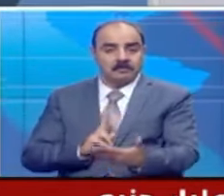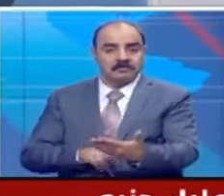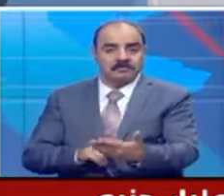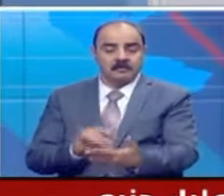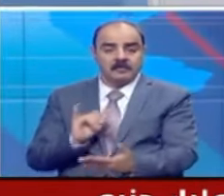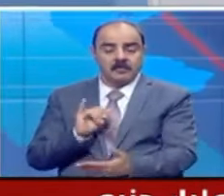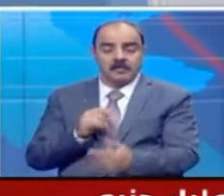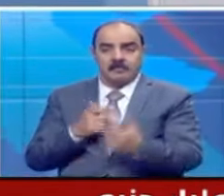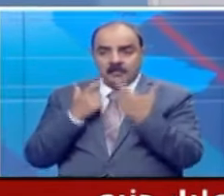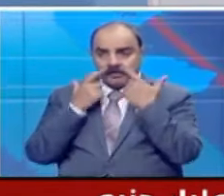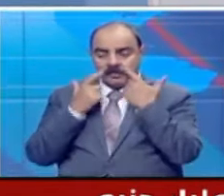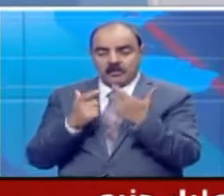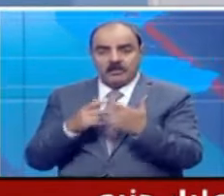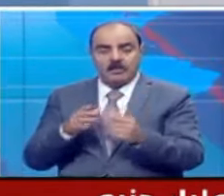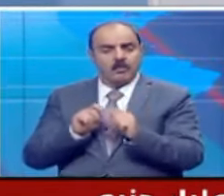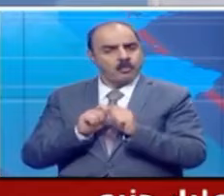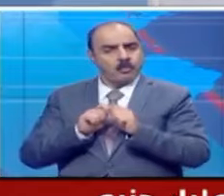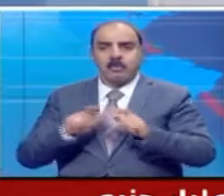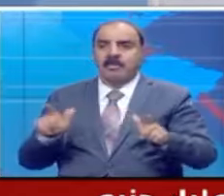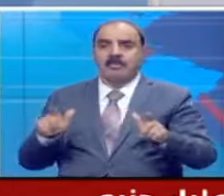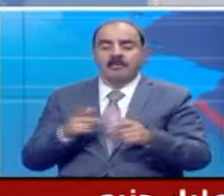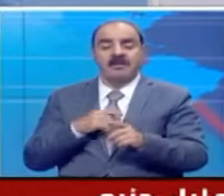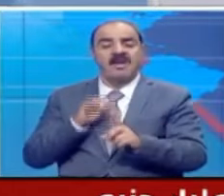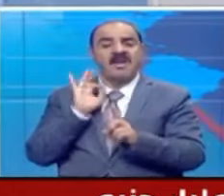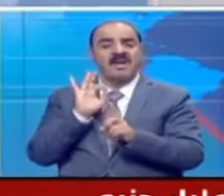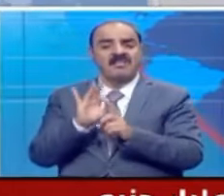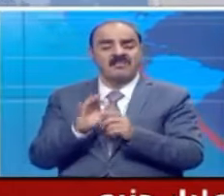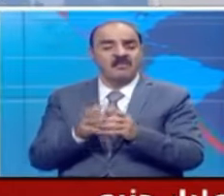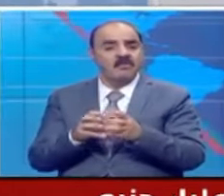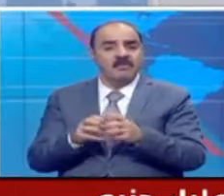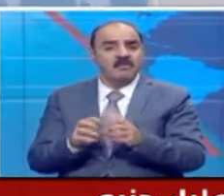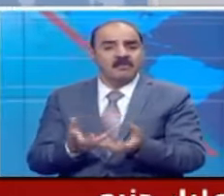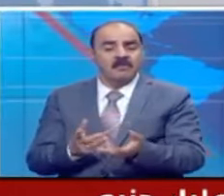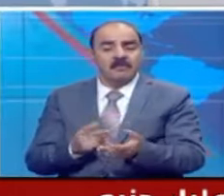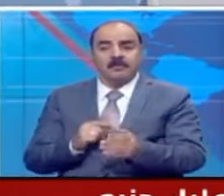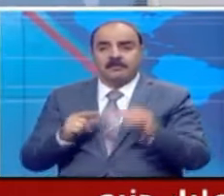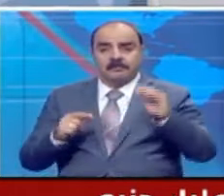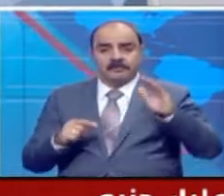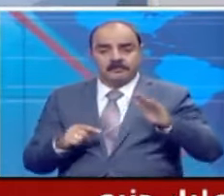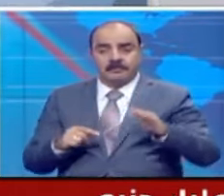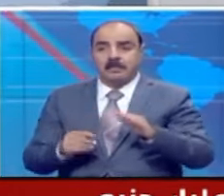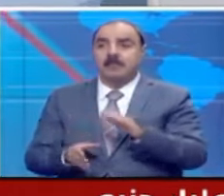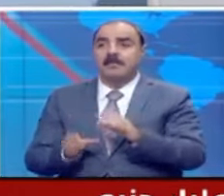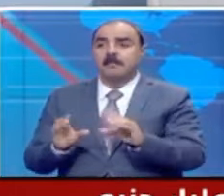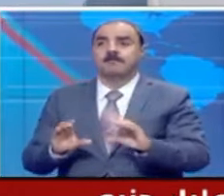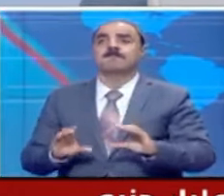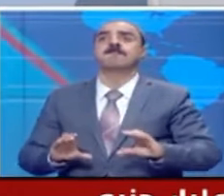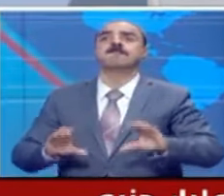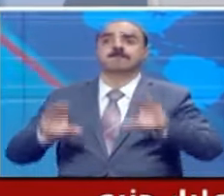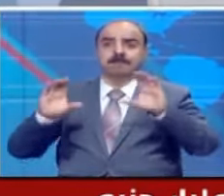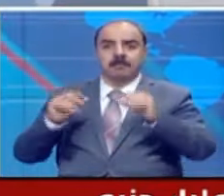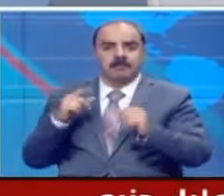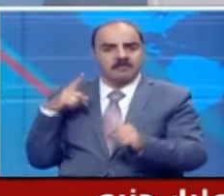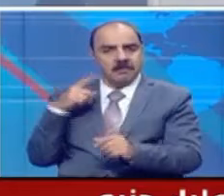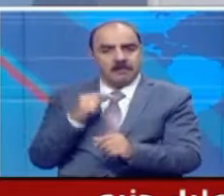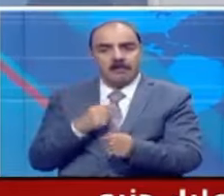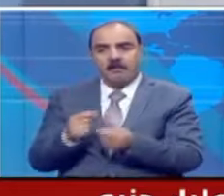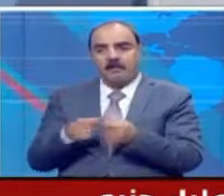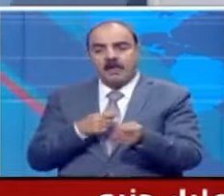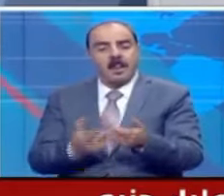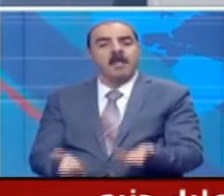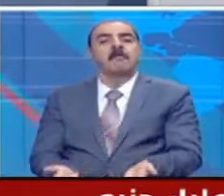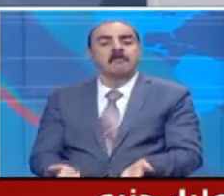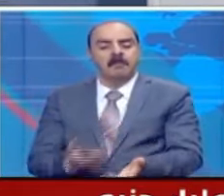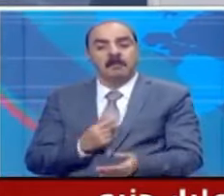كان واضح جدا الهدف الأساسي منه وهو خفض حجم التضخم والسيطرة على التضخم بشكل كبير جدا،